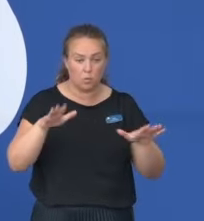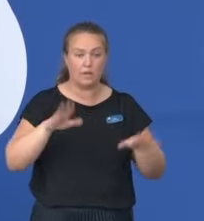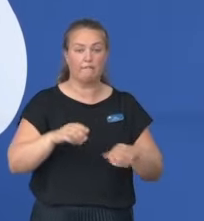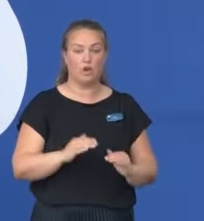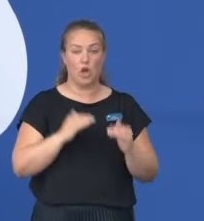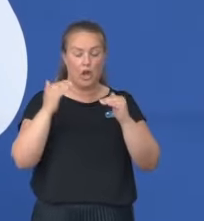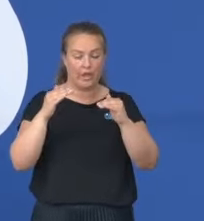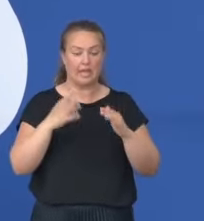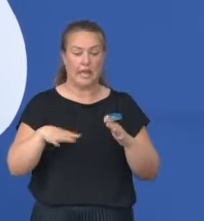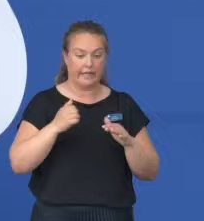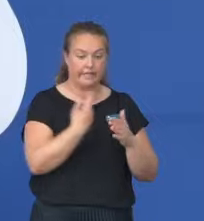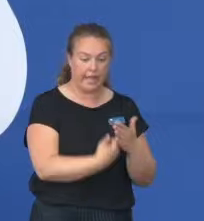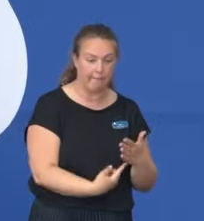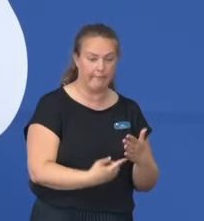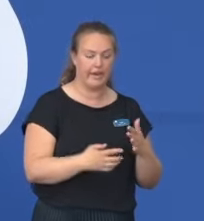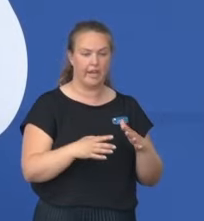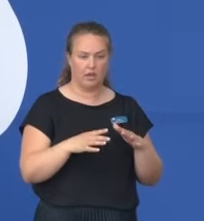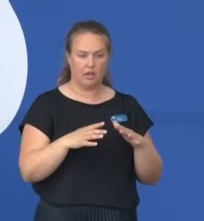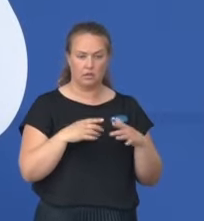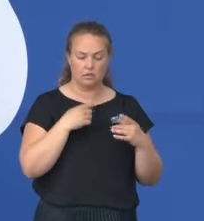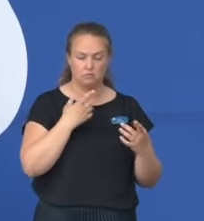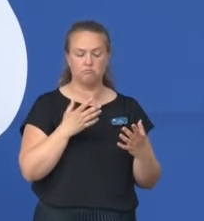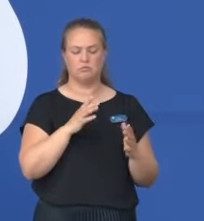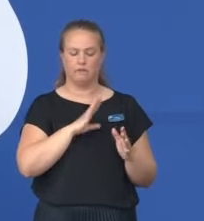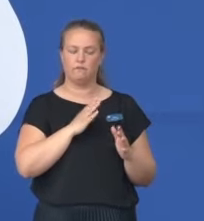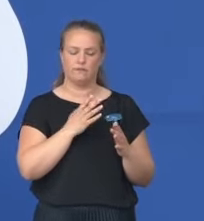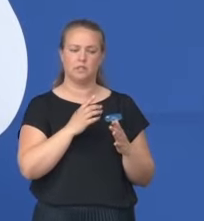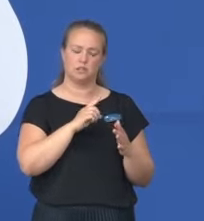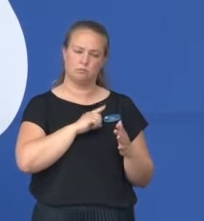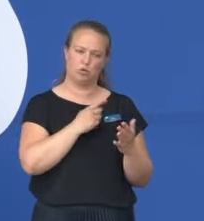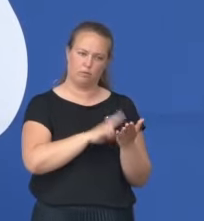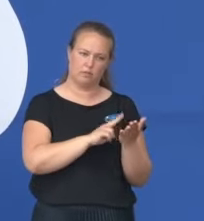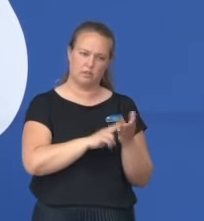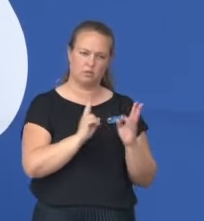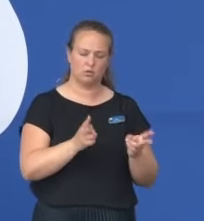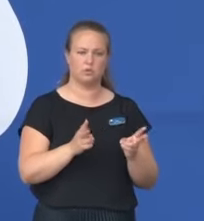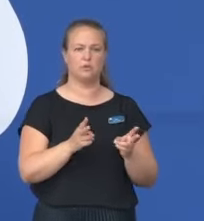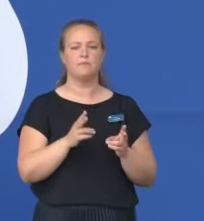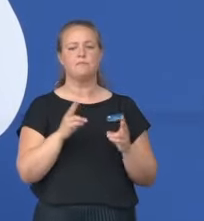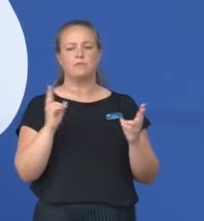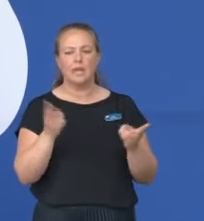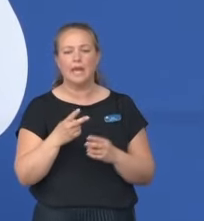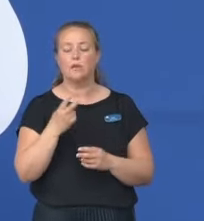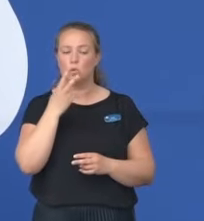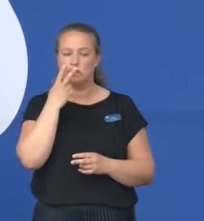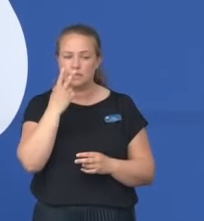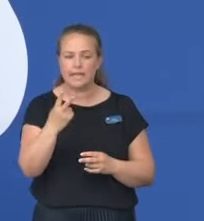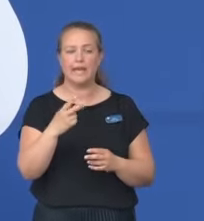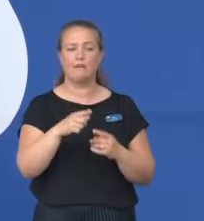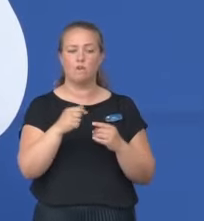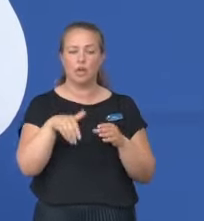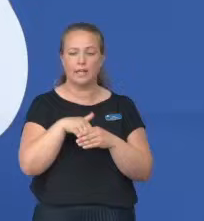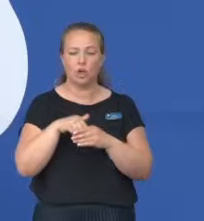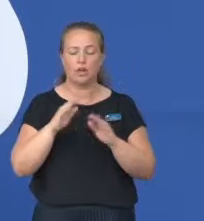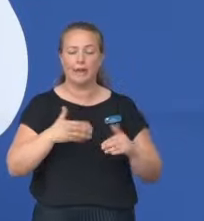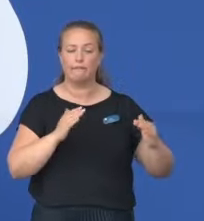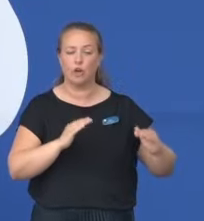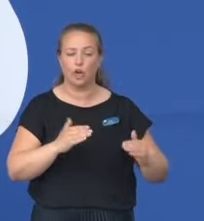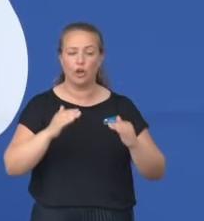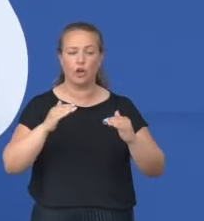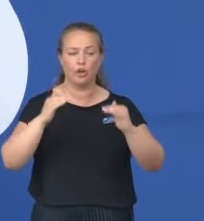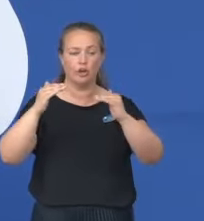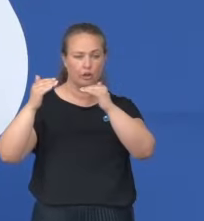sämre, och det finns mycket som talar för att det har blivit det på många sätt, så ser vi ett ökat valdeltagande. Så just den